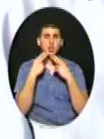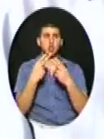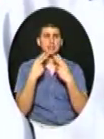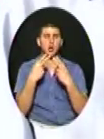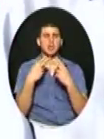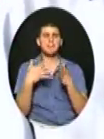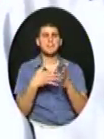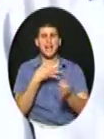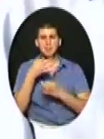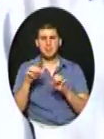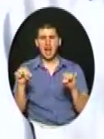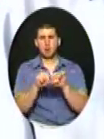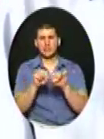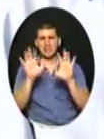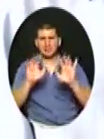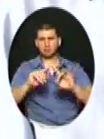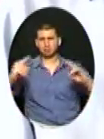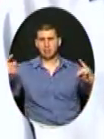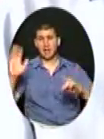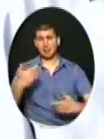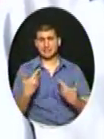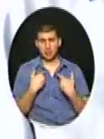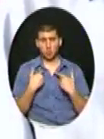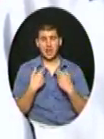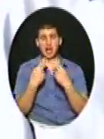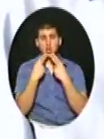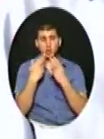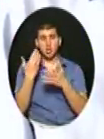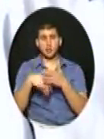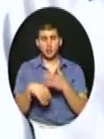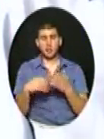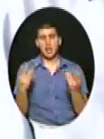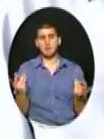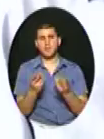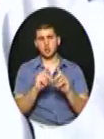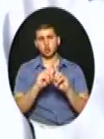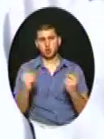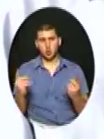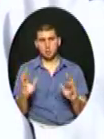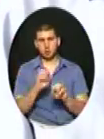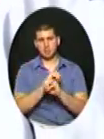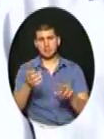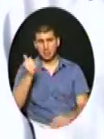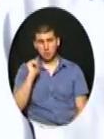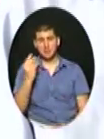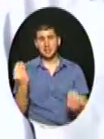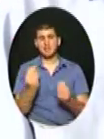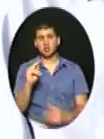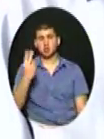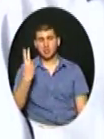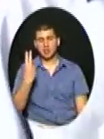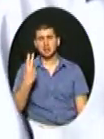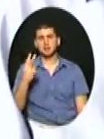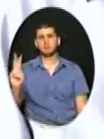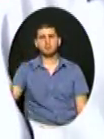המדגמים בערוצי הטלוויזיה שונים גם אצלנו והתוצאות הסופיות הם כמובן שונות ממה שהתפרסם אתמול והדבר השני